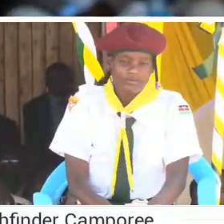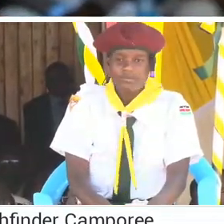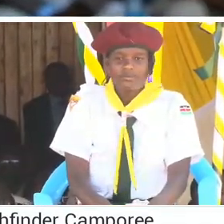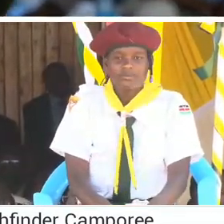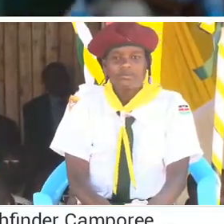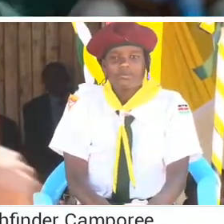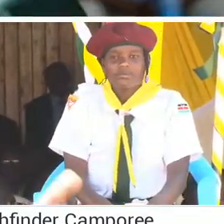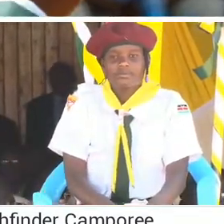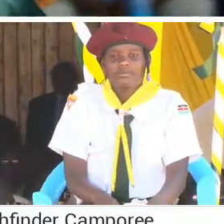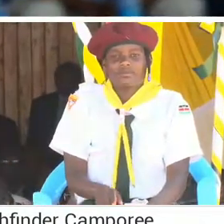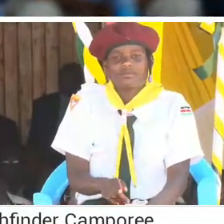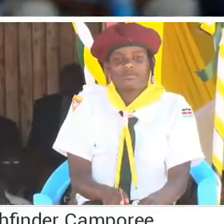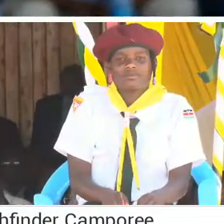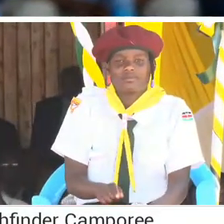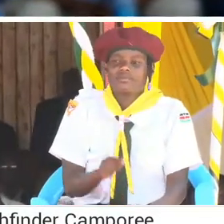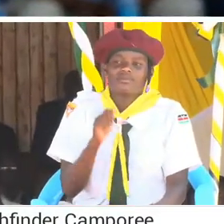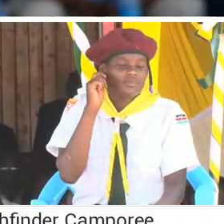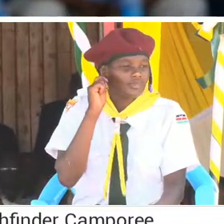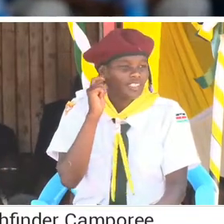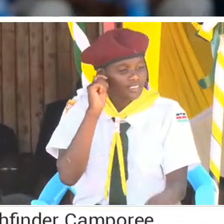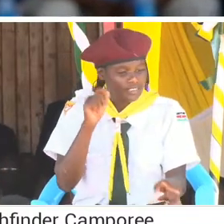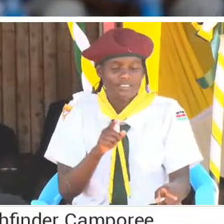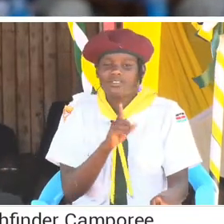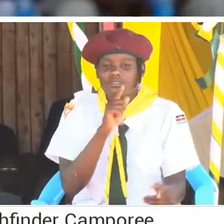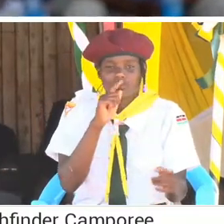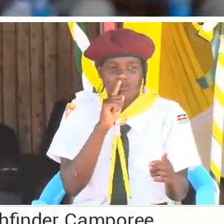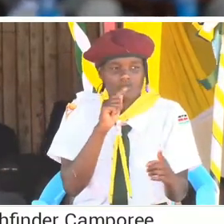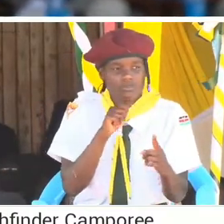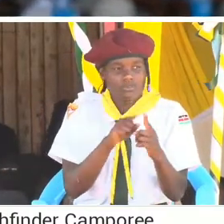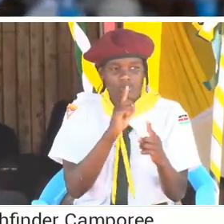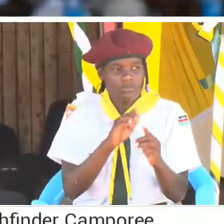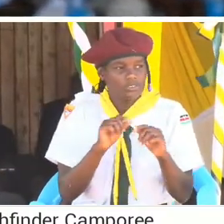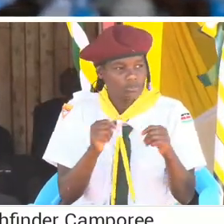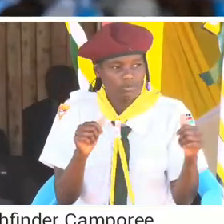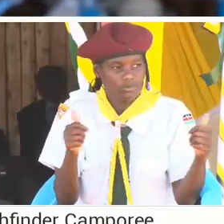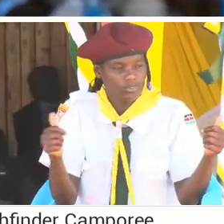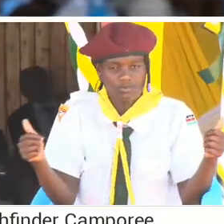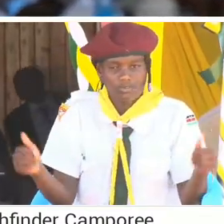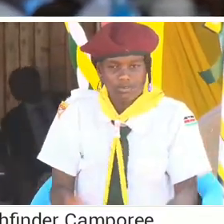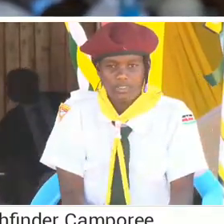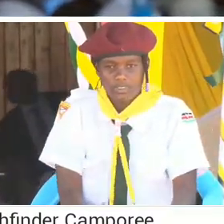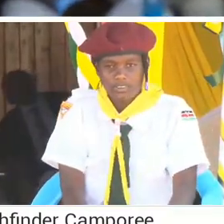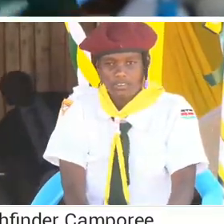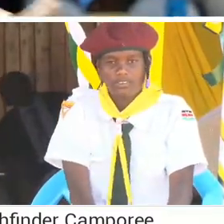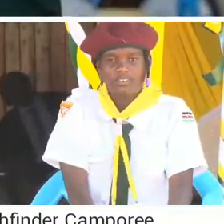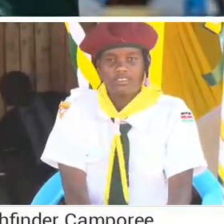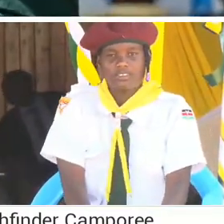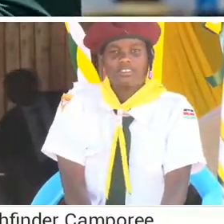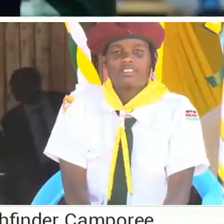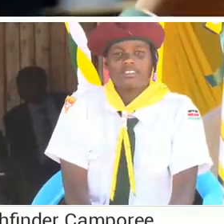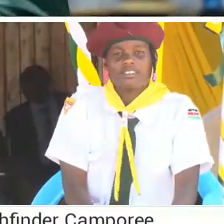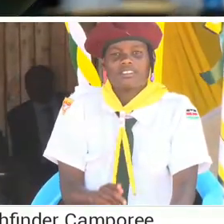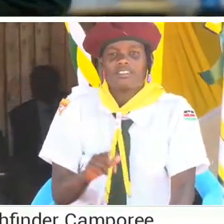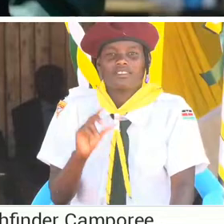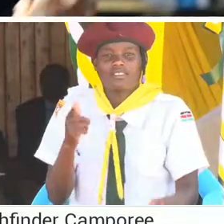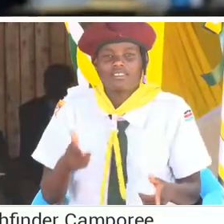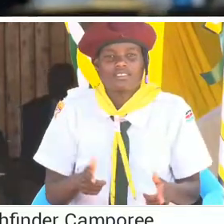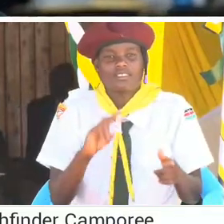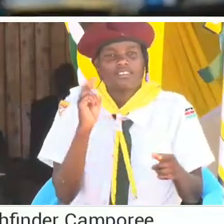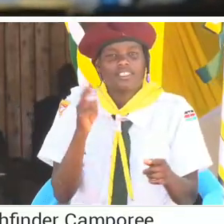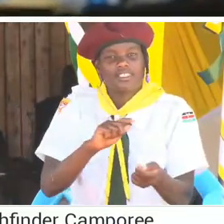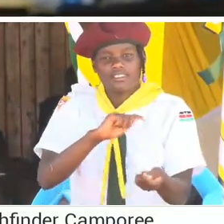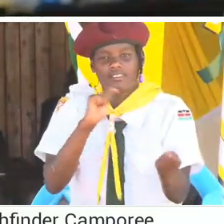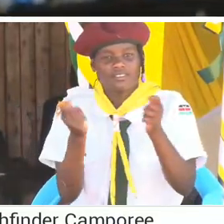salama. Yaani ili Nandi iwe salama, lazima tugeuze direction ya ibada. Tugeuzie direction ya ibada